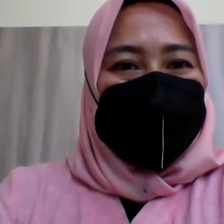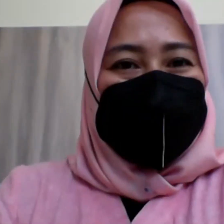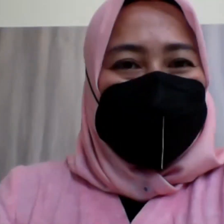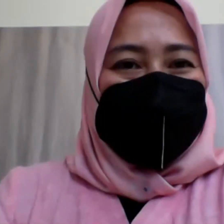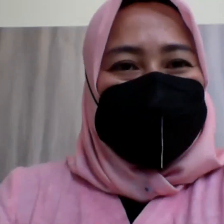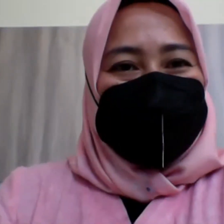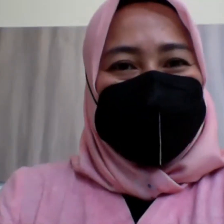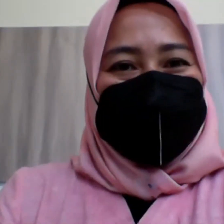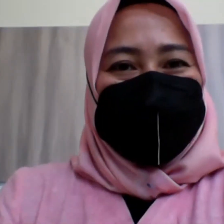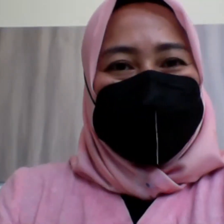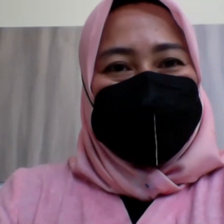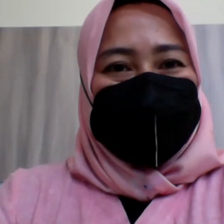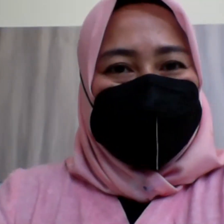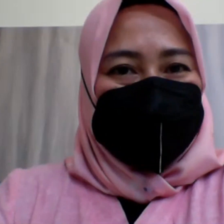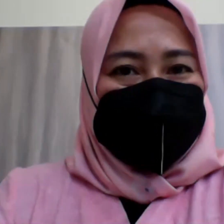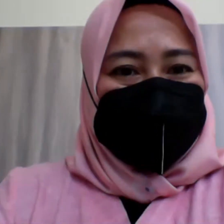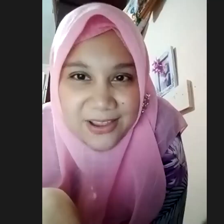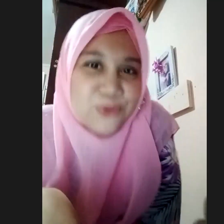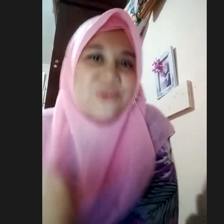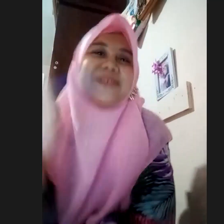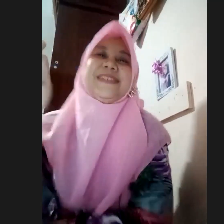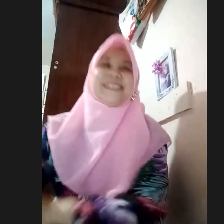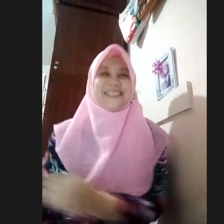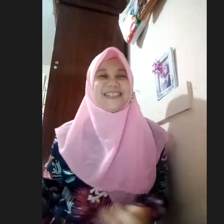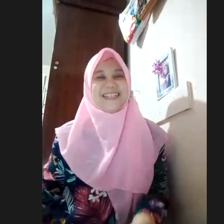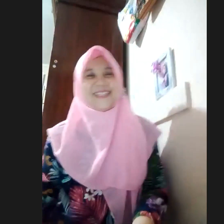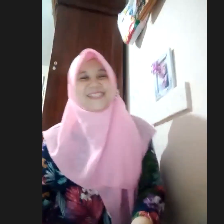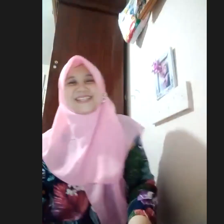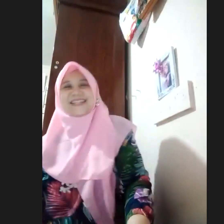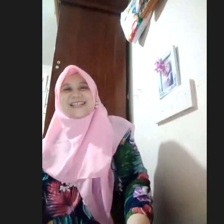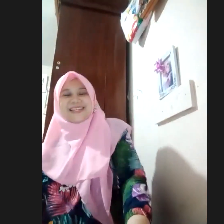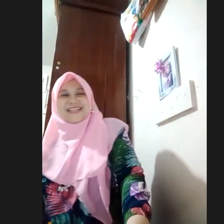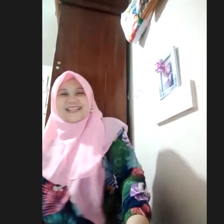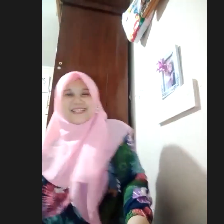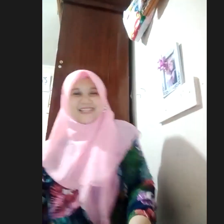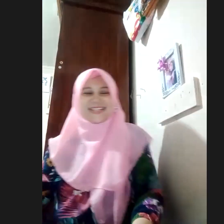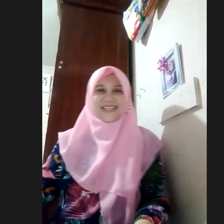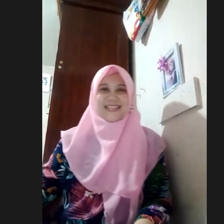Silahkan Bu Sulis. Halo Ibu. Ya.